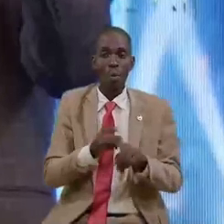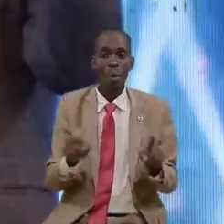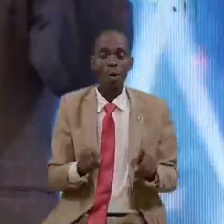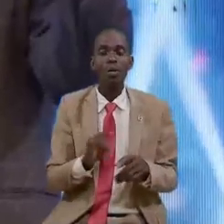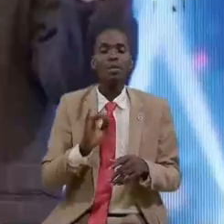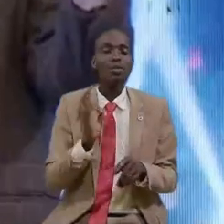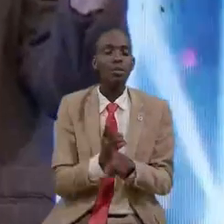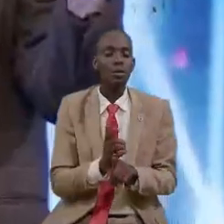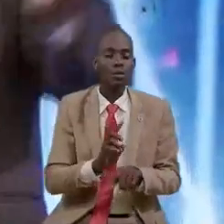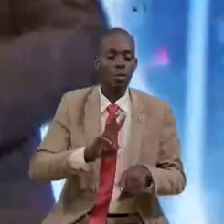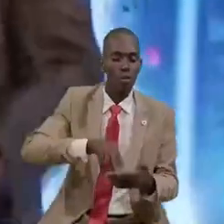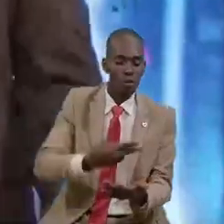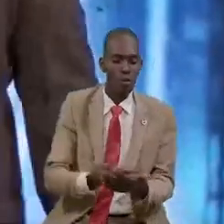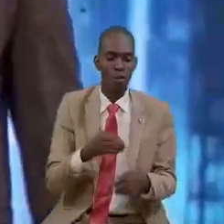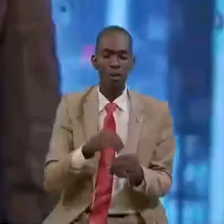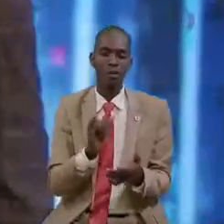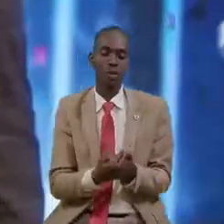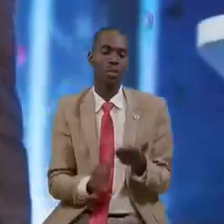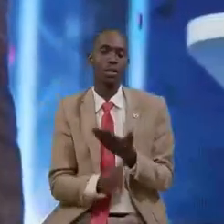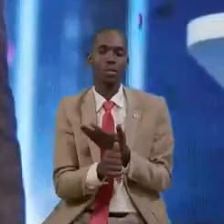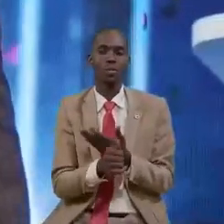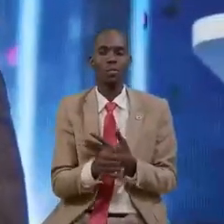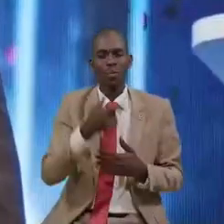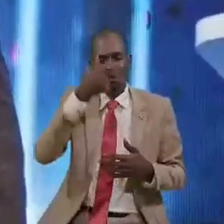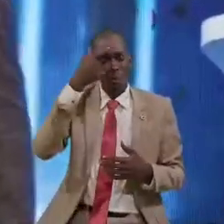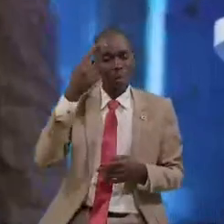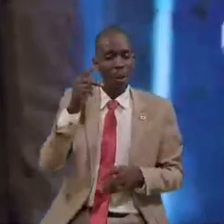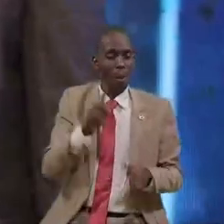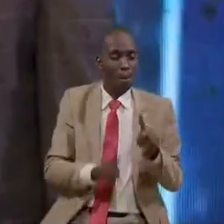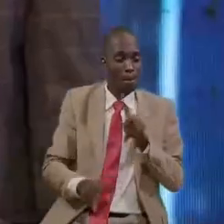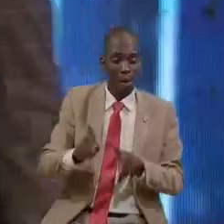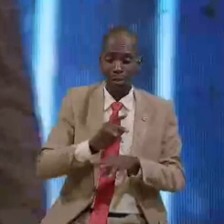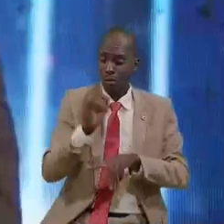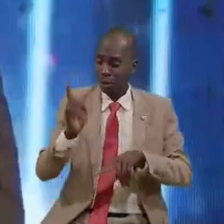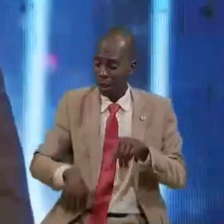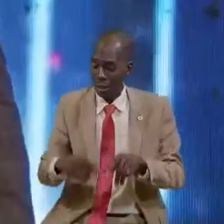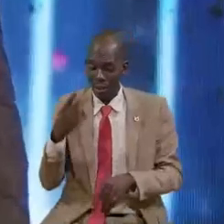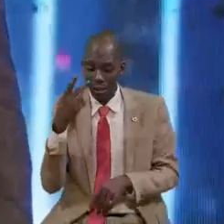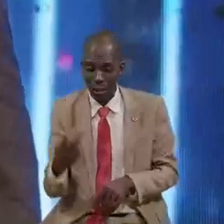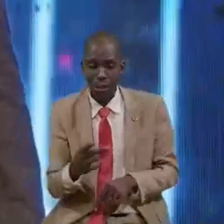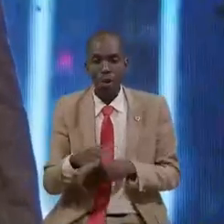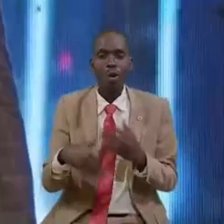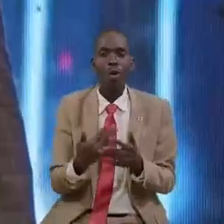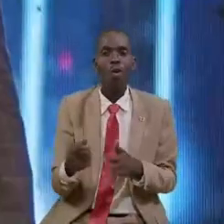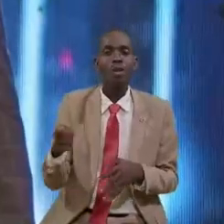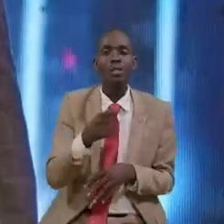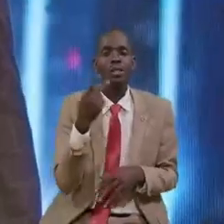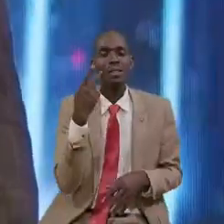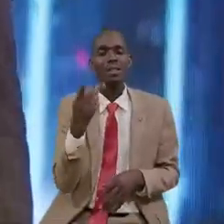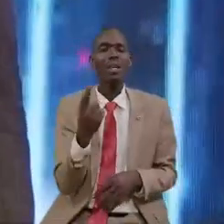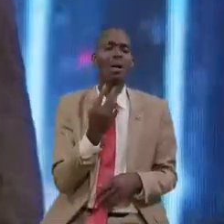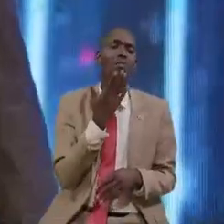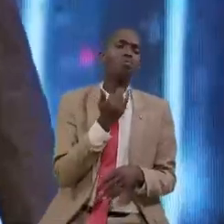il avale cela et puis il est pris. Ouais, les gens, tout ce que les gens voient, ils voient la douceur